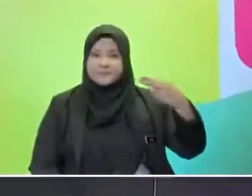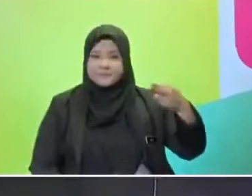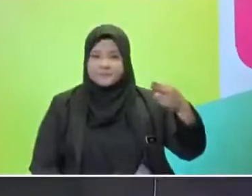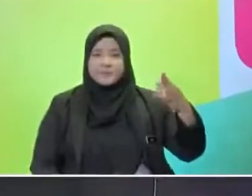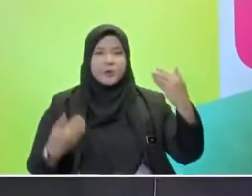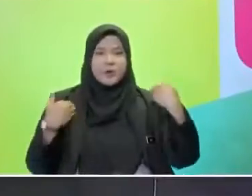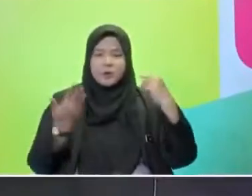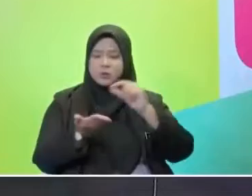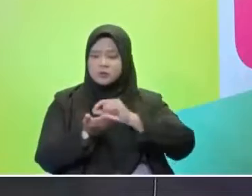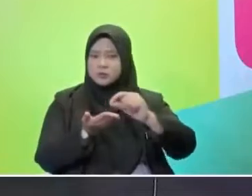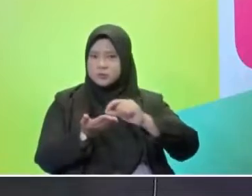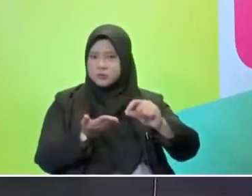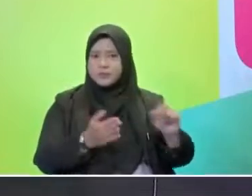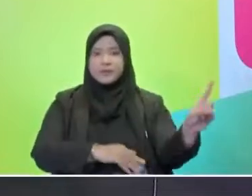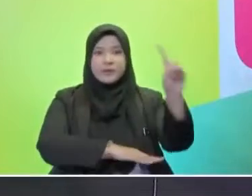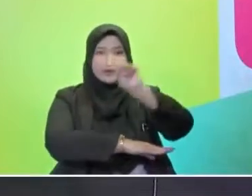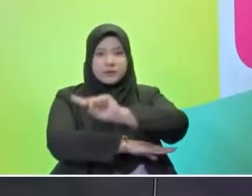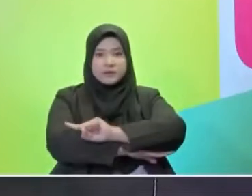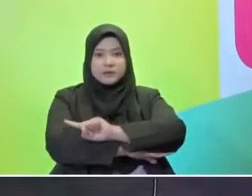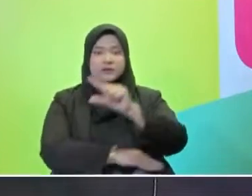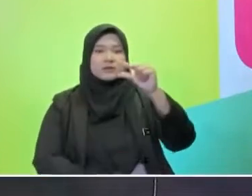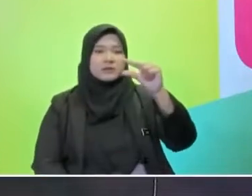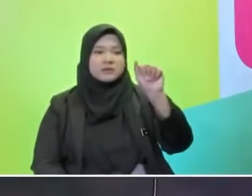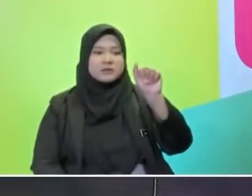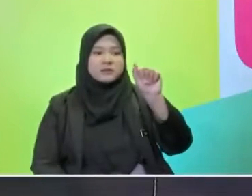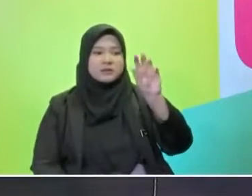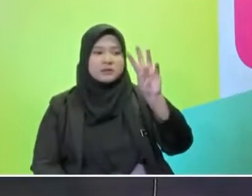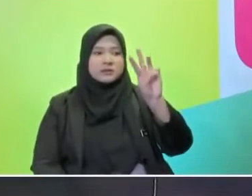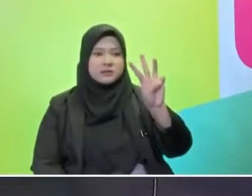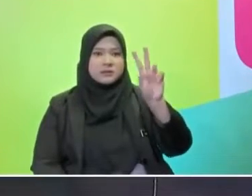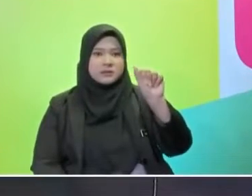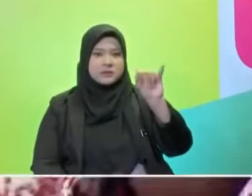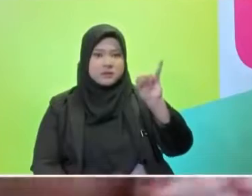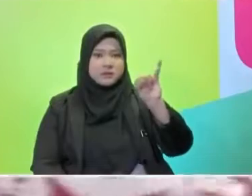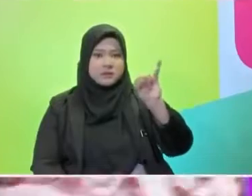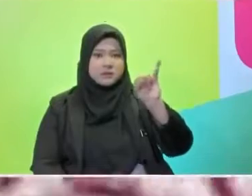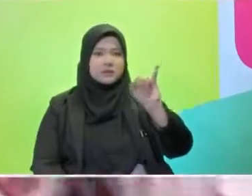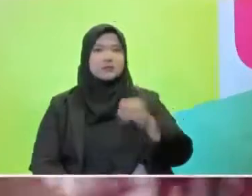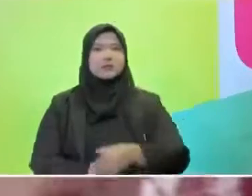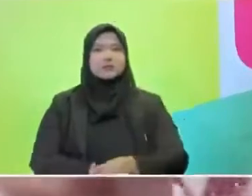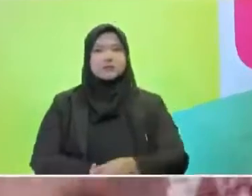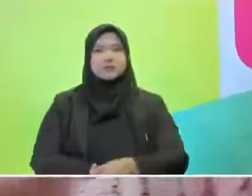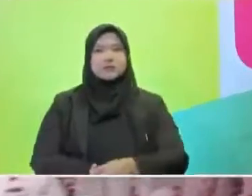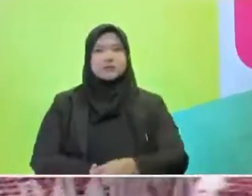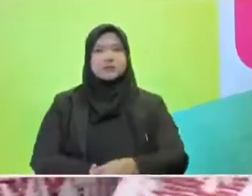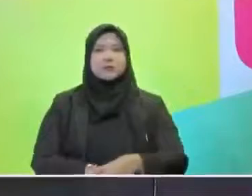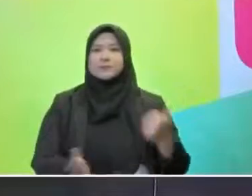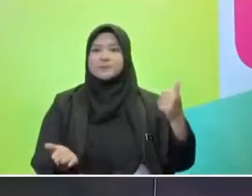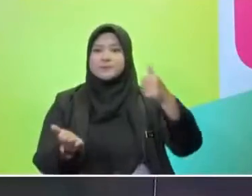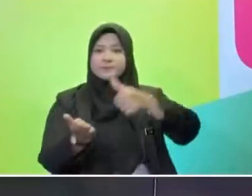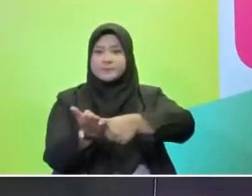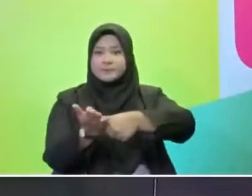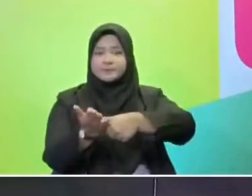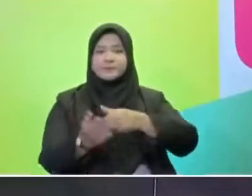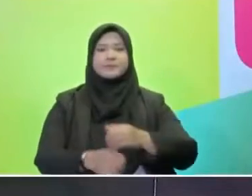Gawai. Okey. Pilih. Hari Gawai. Gawai. Yang ini, cikgu. Betul. Tulisan Hari Gawai. Kita akan